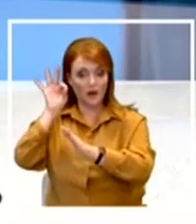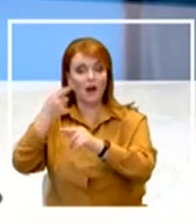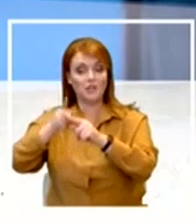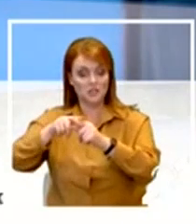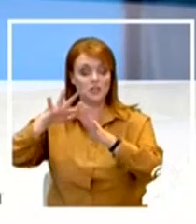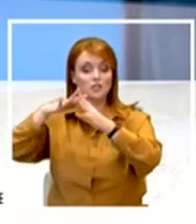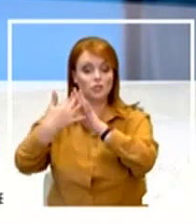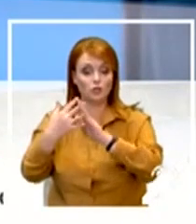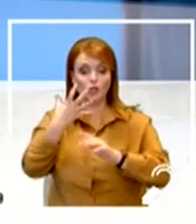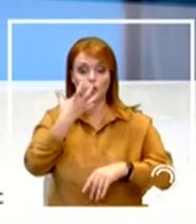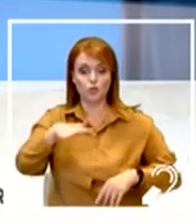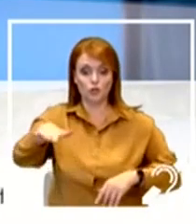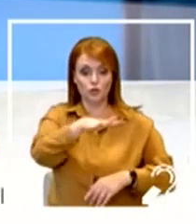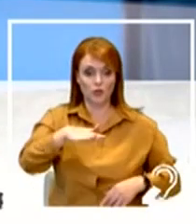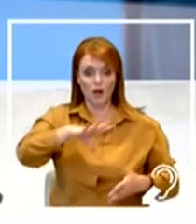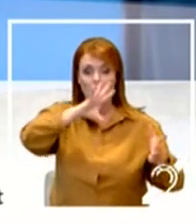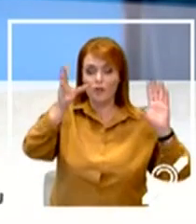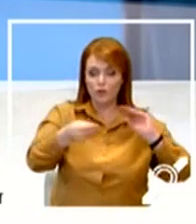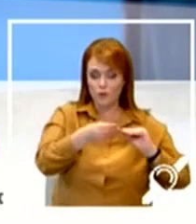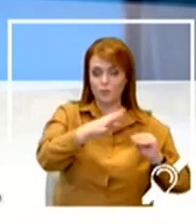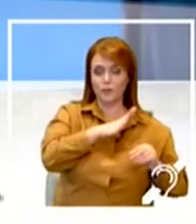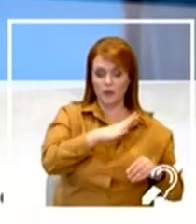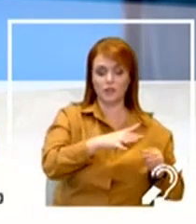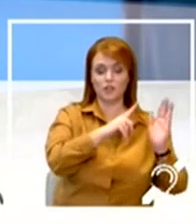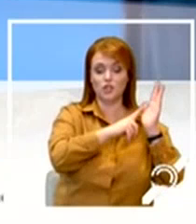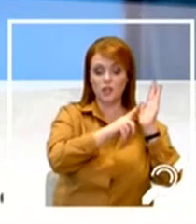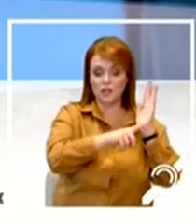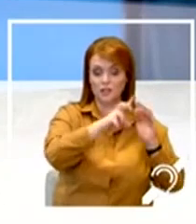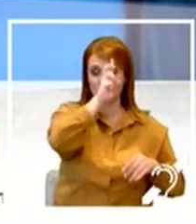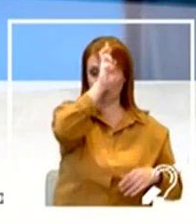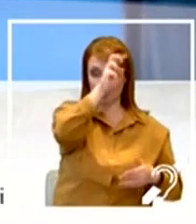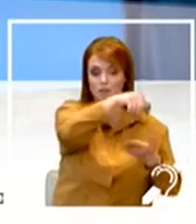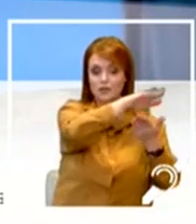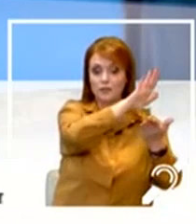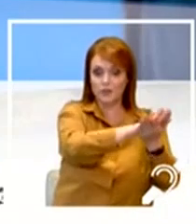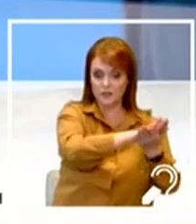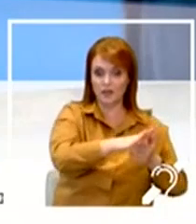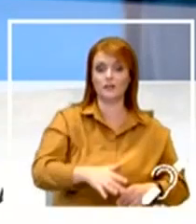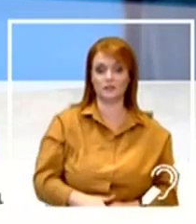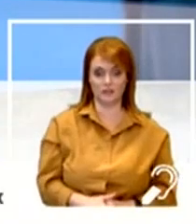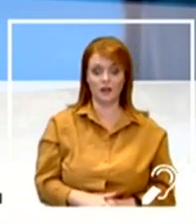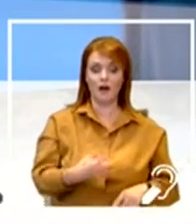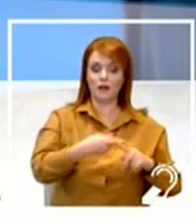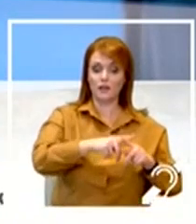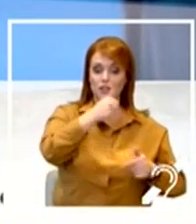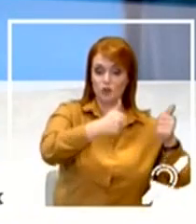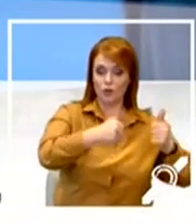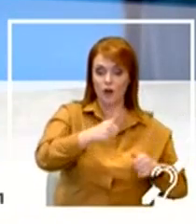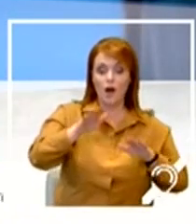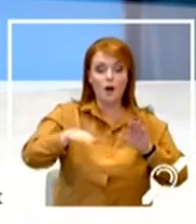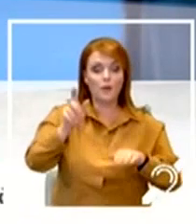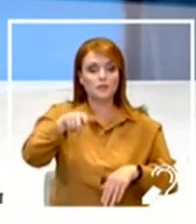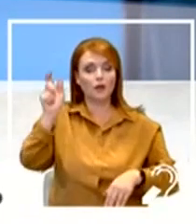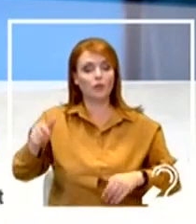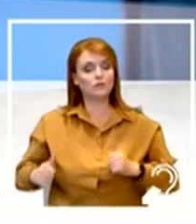Moldova din alte 260 de aplicații din 60 de state. Sătenii spun că sunt onorați că din atâtea locuri frumoase